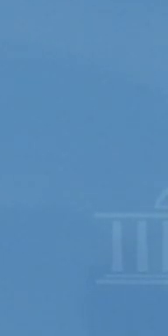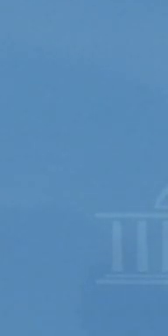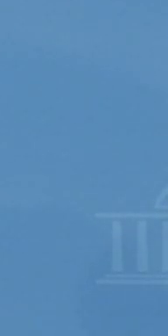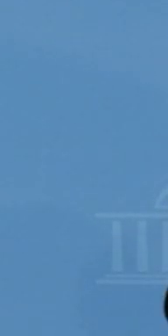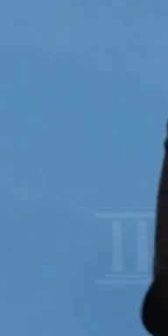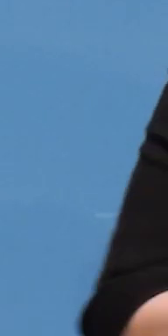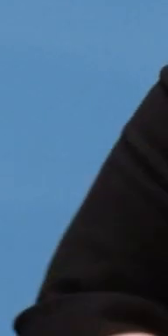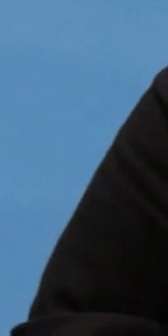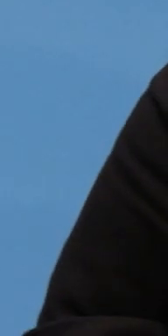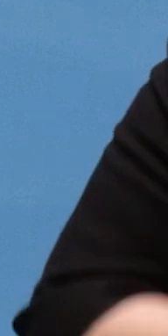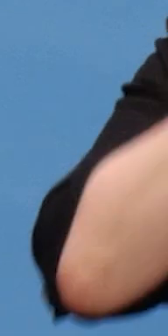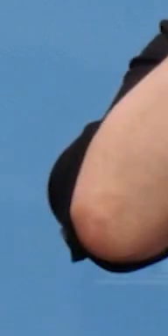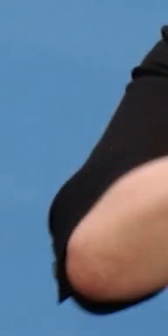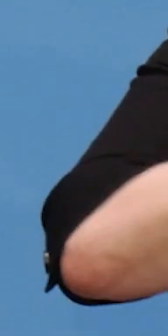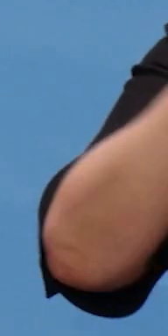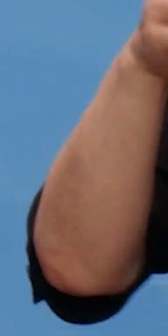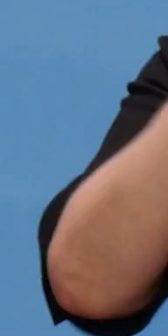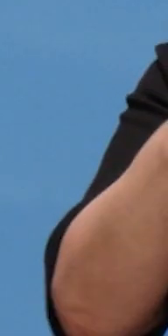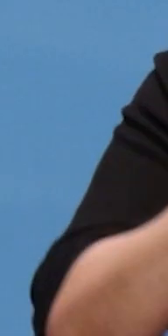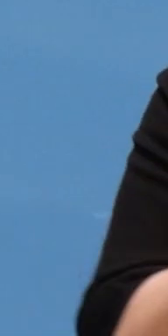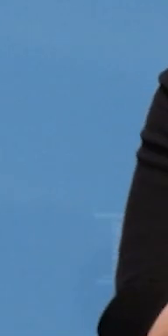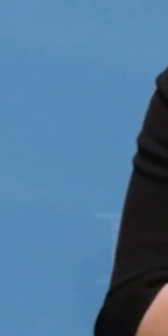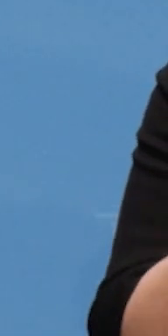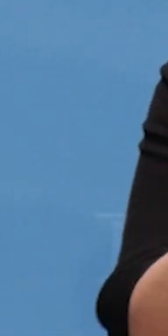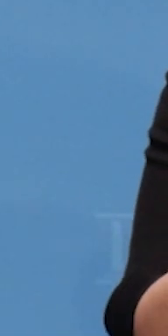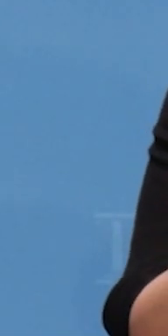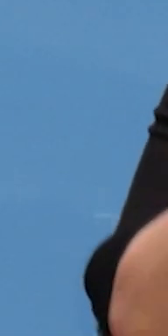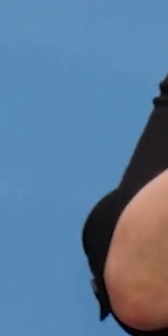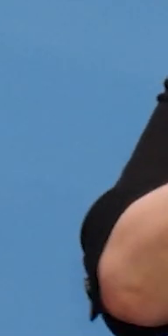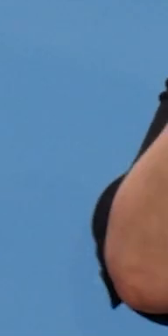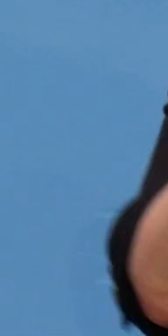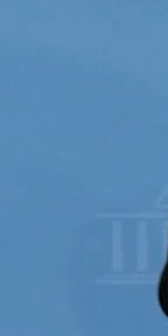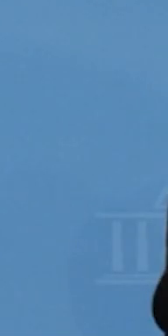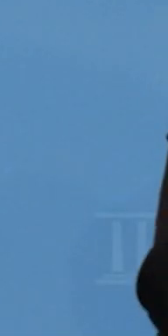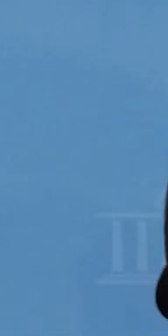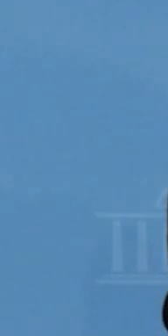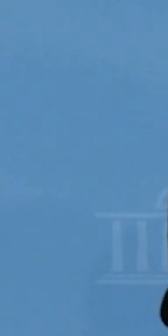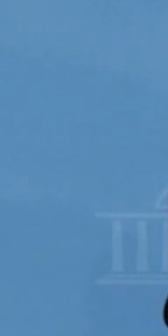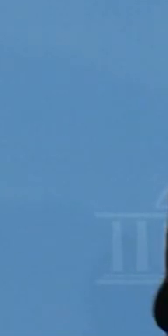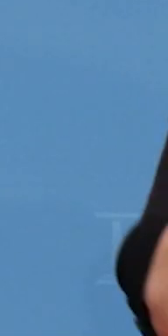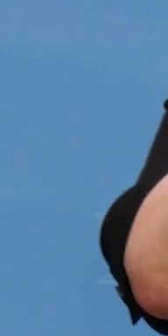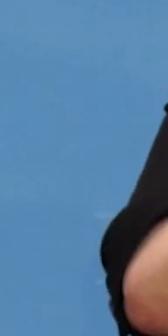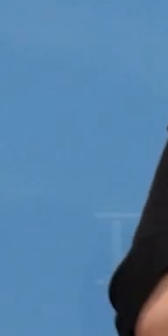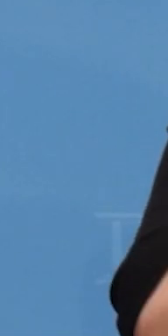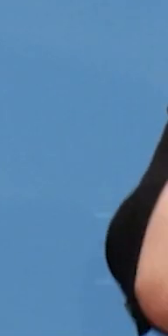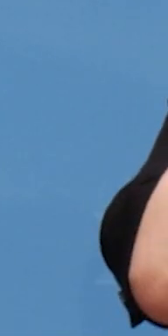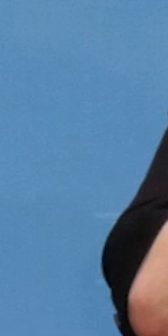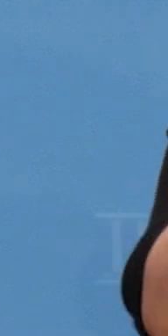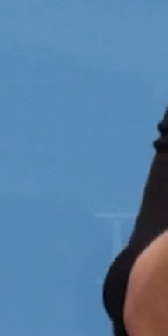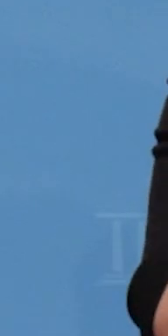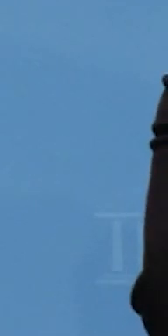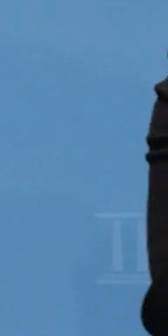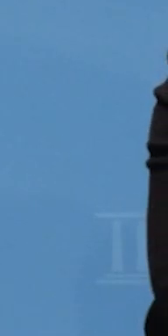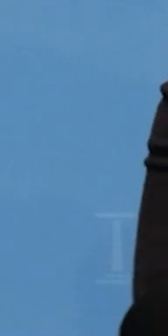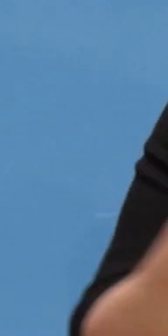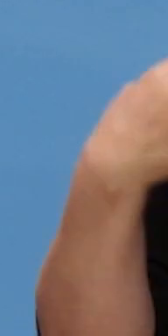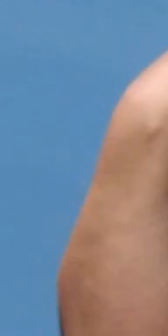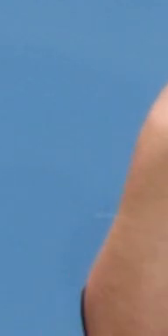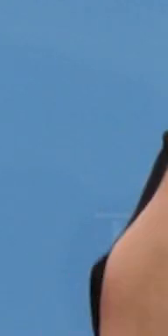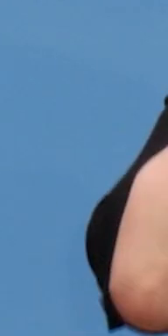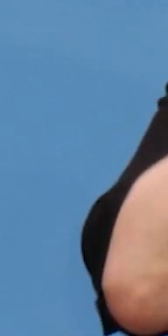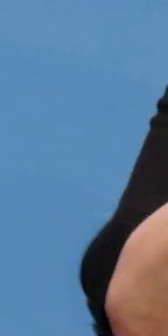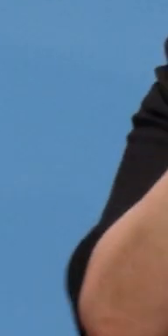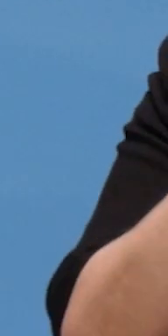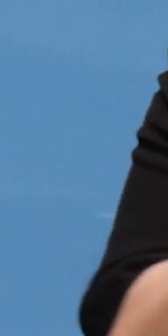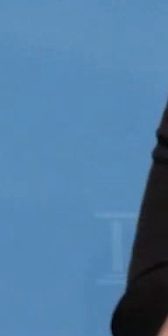남북대화협력, 한반도 평화 구축에 앞장서온 통일부가 대북선전부, 대북공작부 혹은